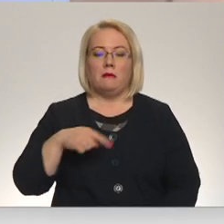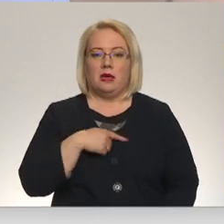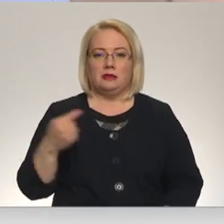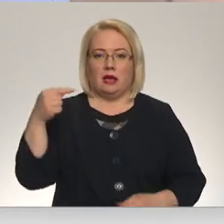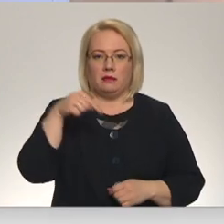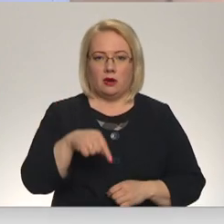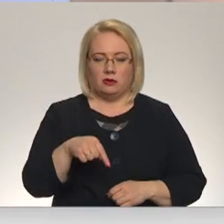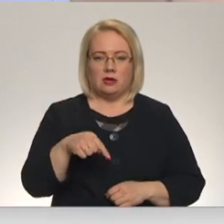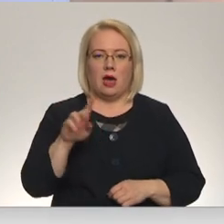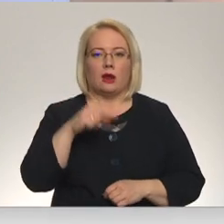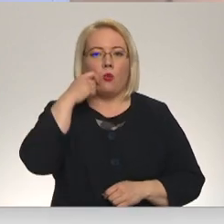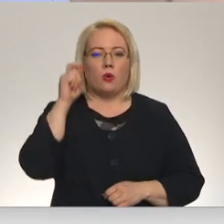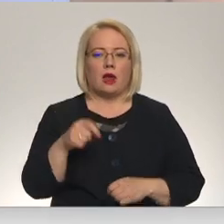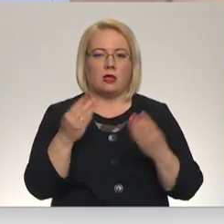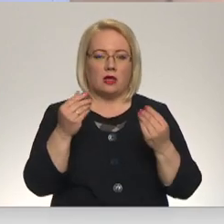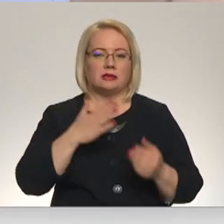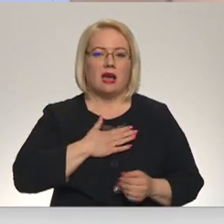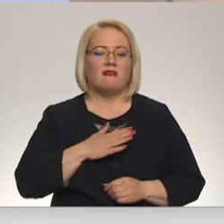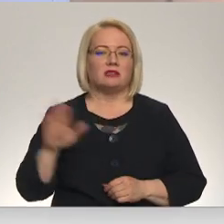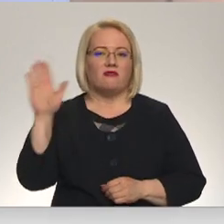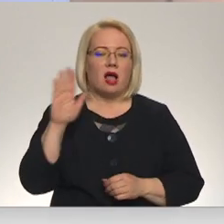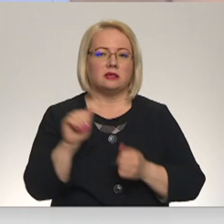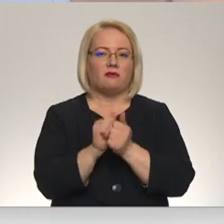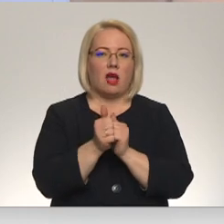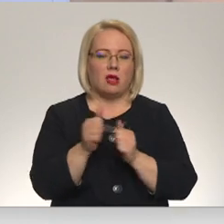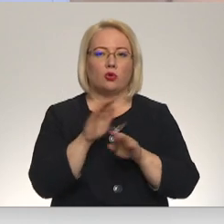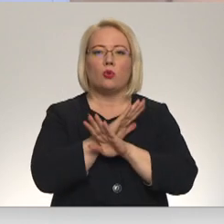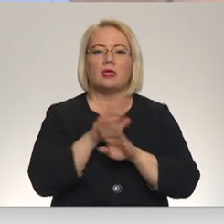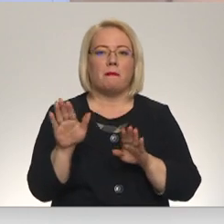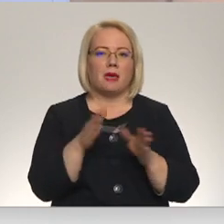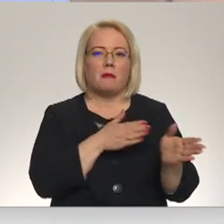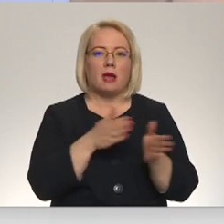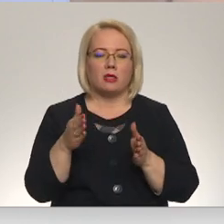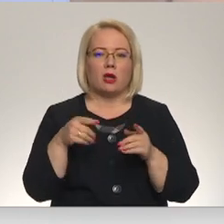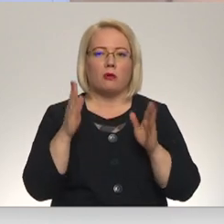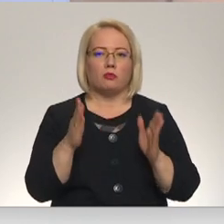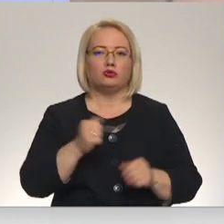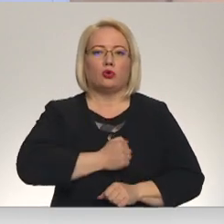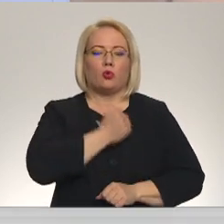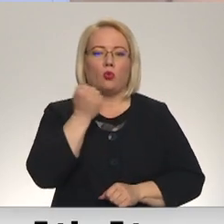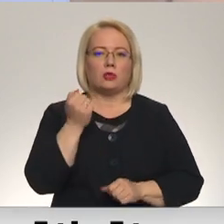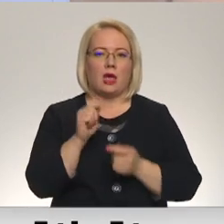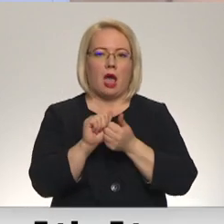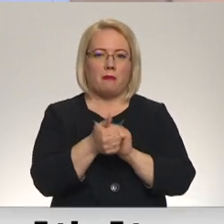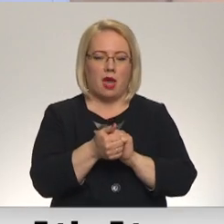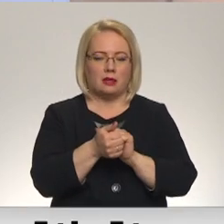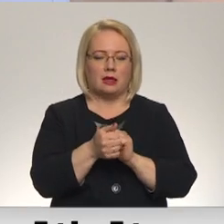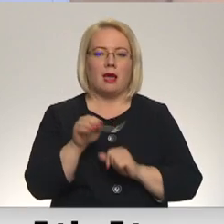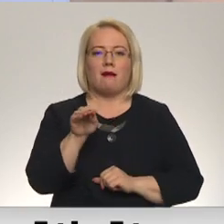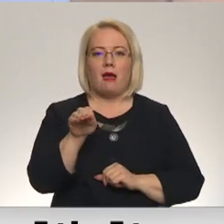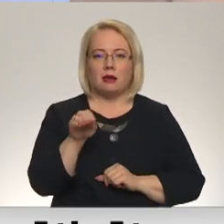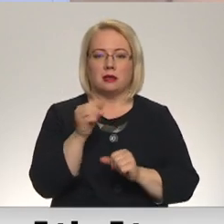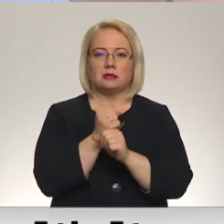Mēs atbraucām ar grivnām savas valsts valūtu un nebijām gatavi, ka šeit nebūs, kur to apmainīt. Maksājumu kartes strādā, bet